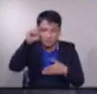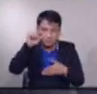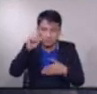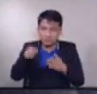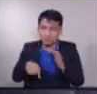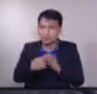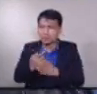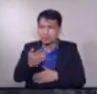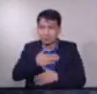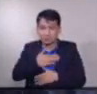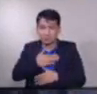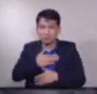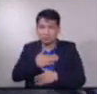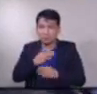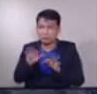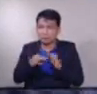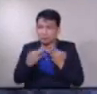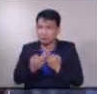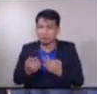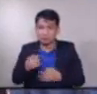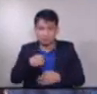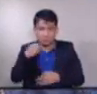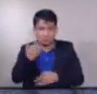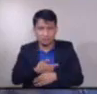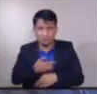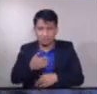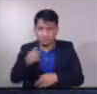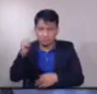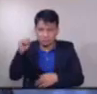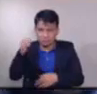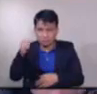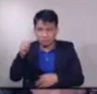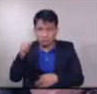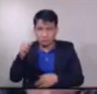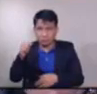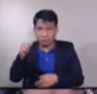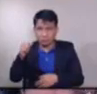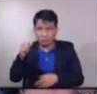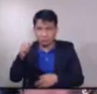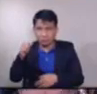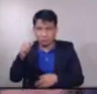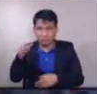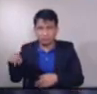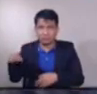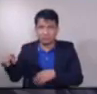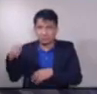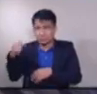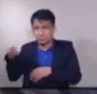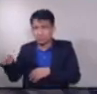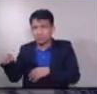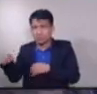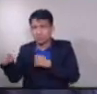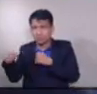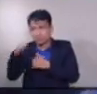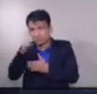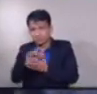sa bahay ko, sa pamilya ko mismo, ang aking auntie, ay lala, babae ang kanyang asawa. Mismo pamangkin ko, is sprout out from our